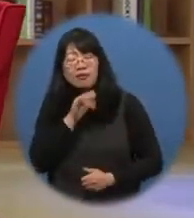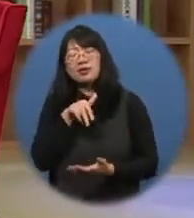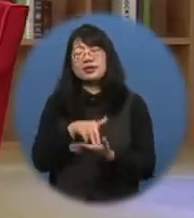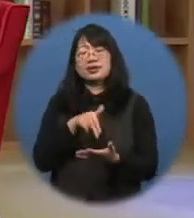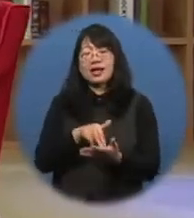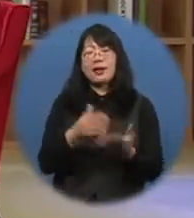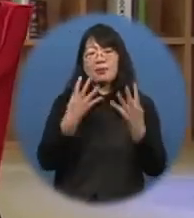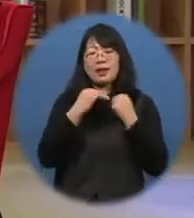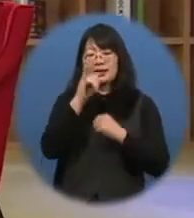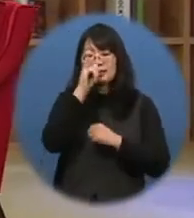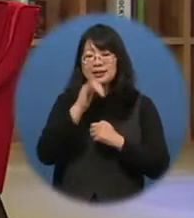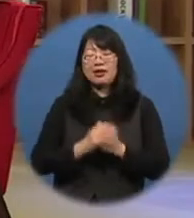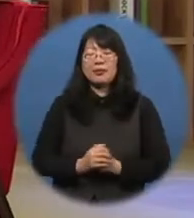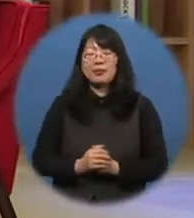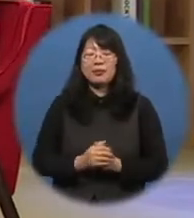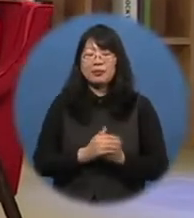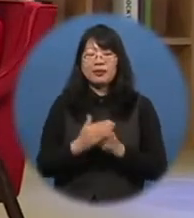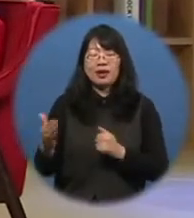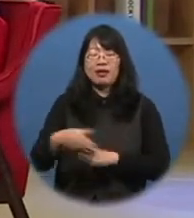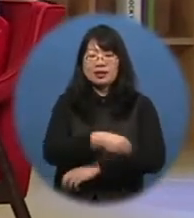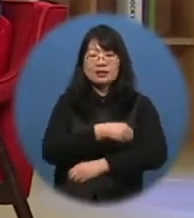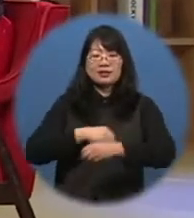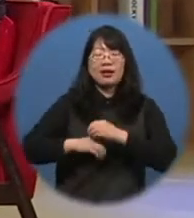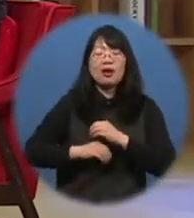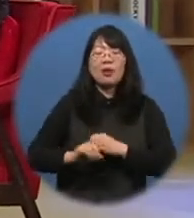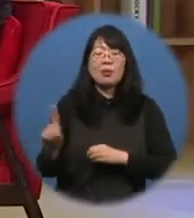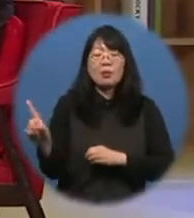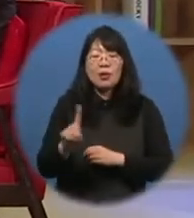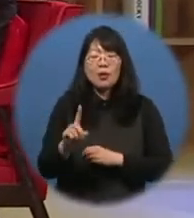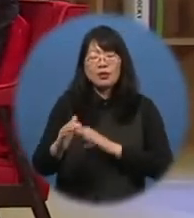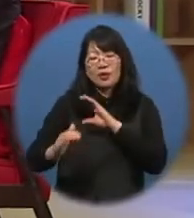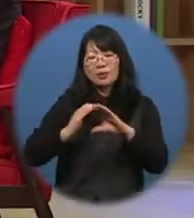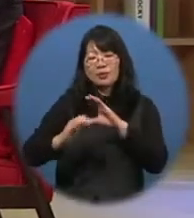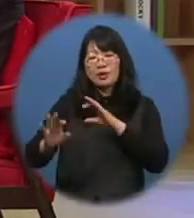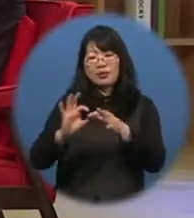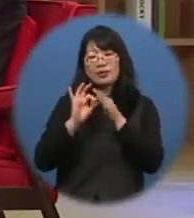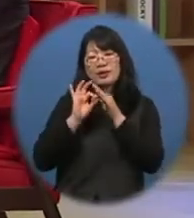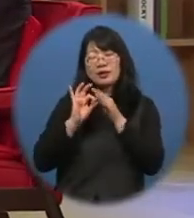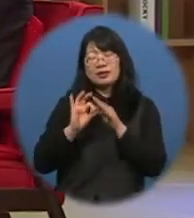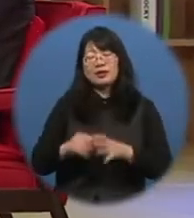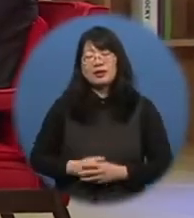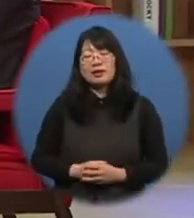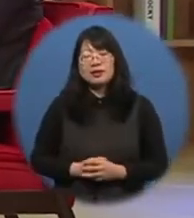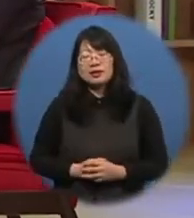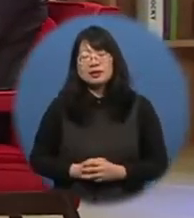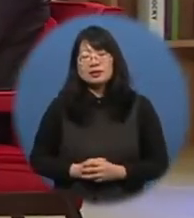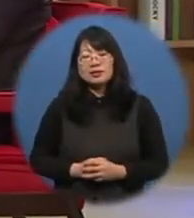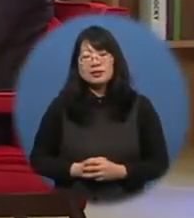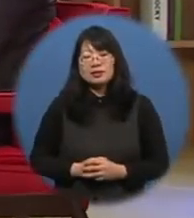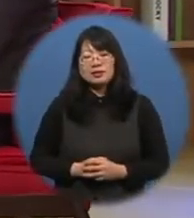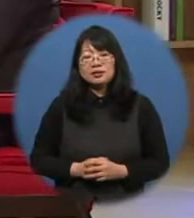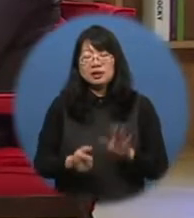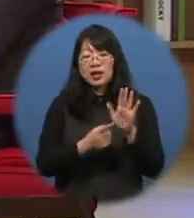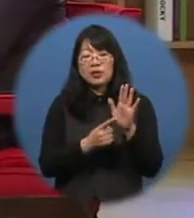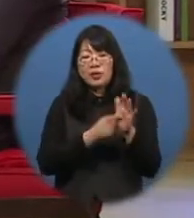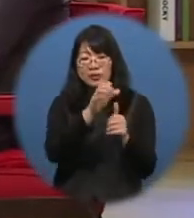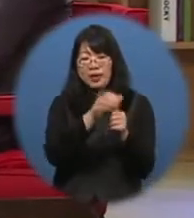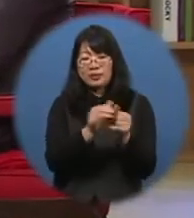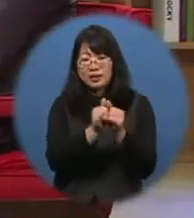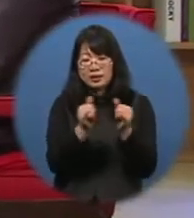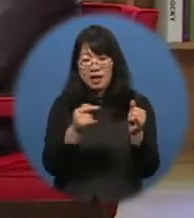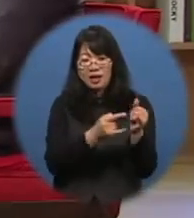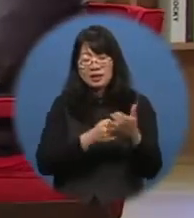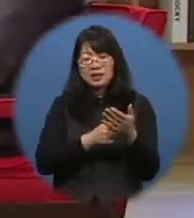경우가 많이 있죠. 그래요. 네, 그래서 적극적인 그 커뮤니케이션을 통해서 광고